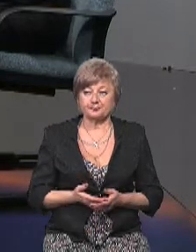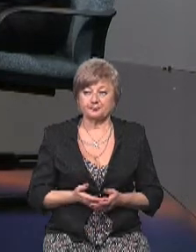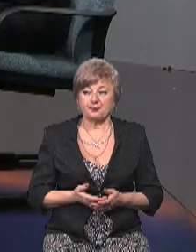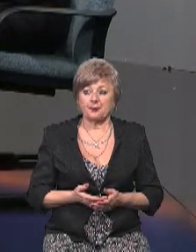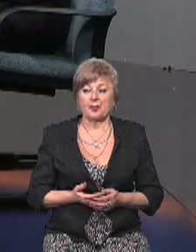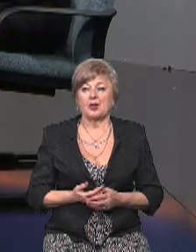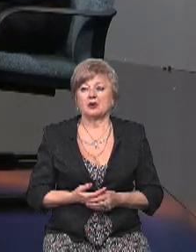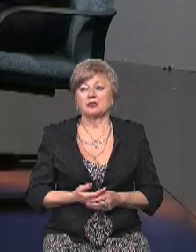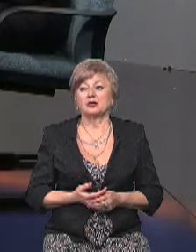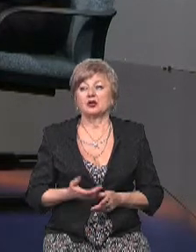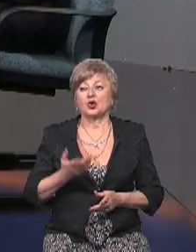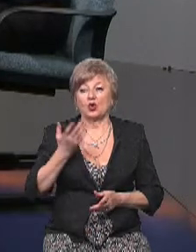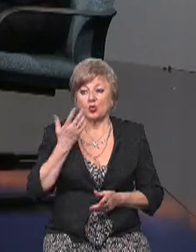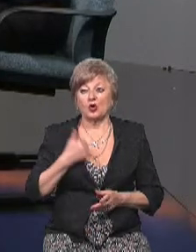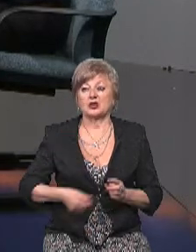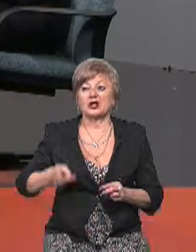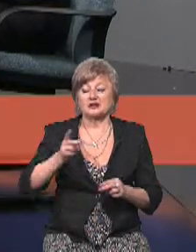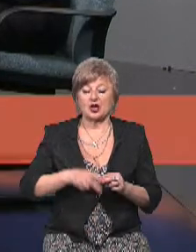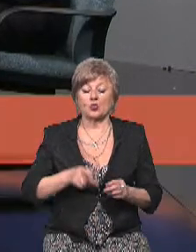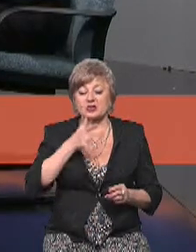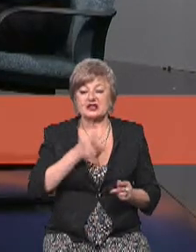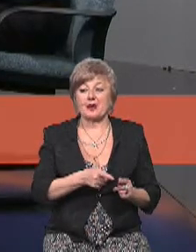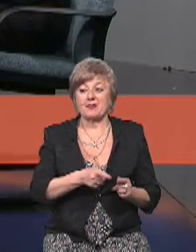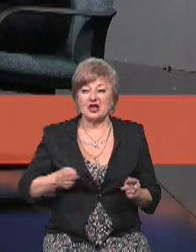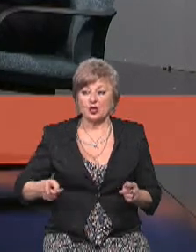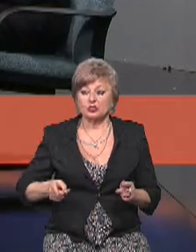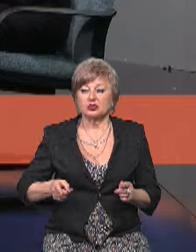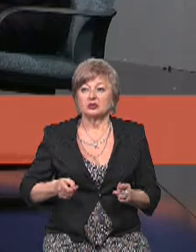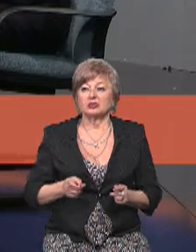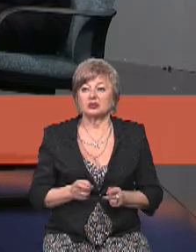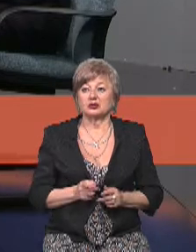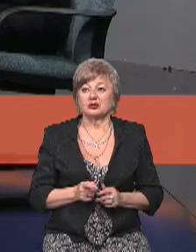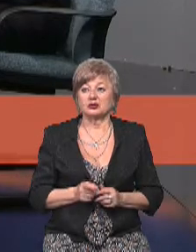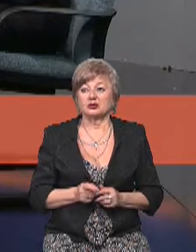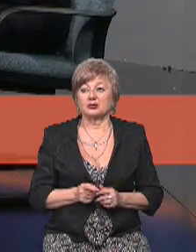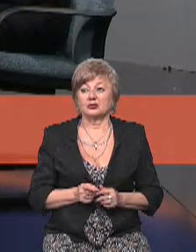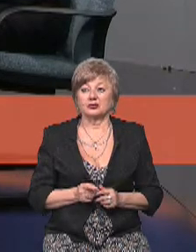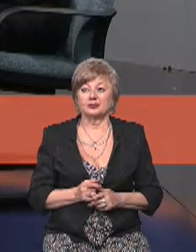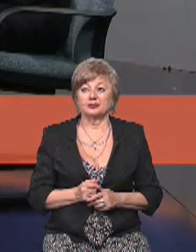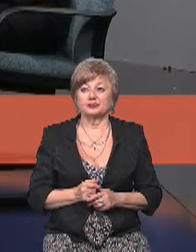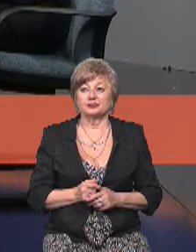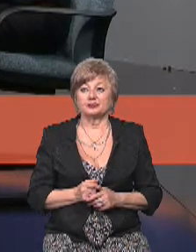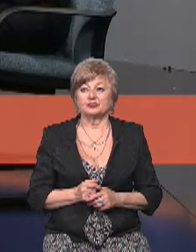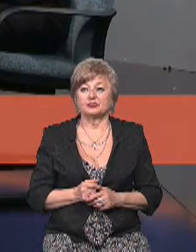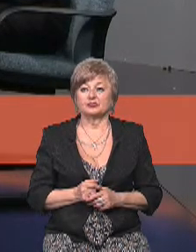А коли вже закінчився період, тоді вже вступають в силу ті